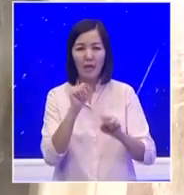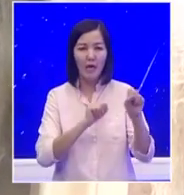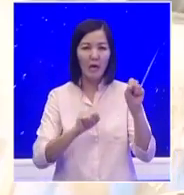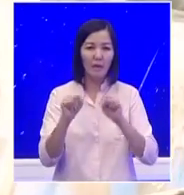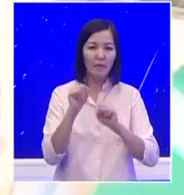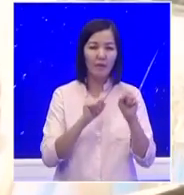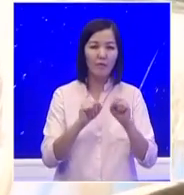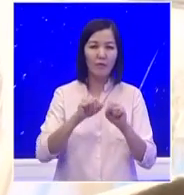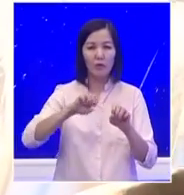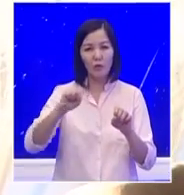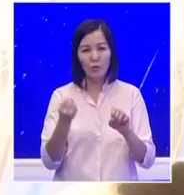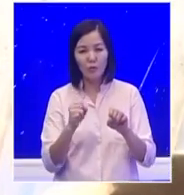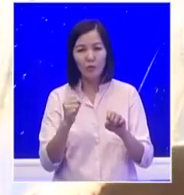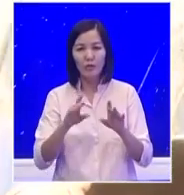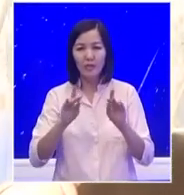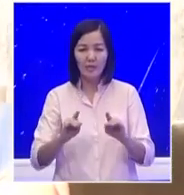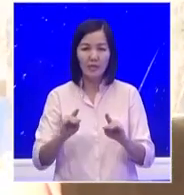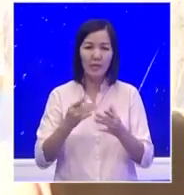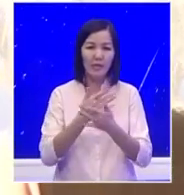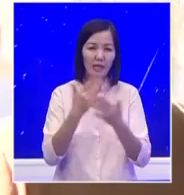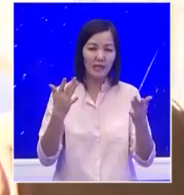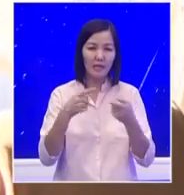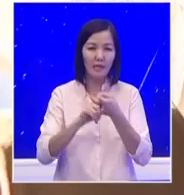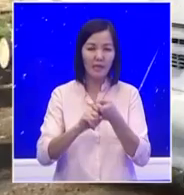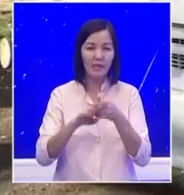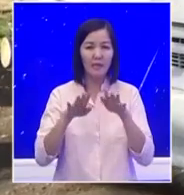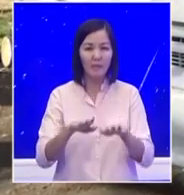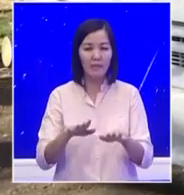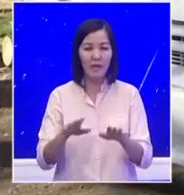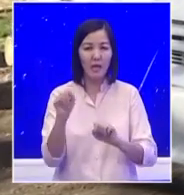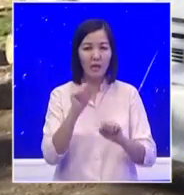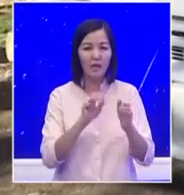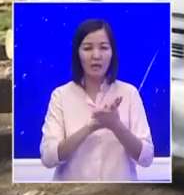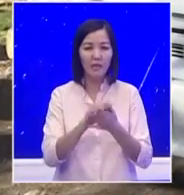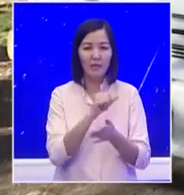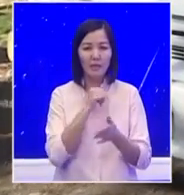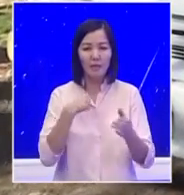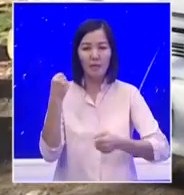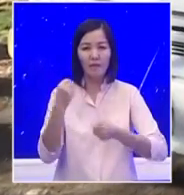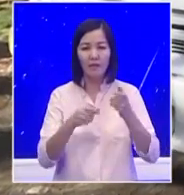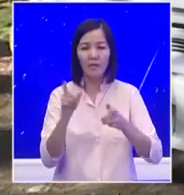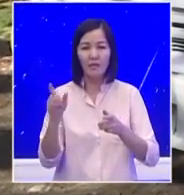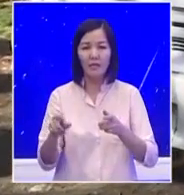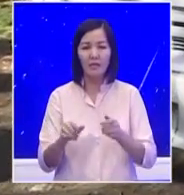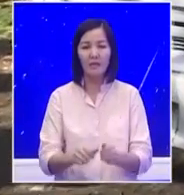подвергаются дверные ручки, сиденья, поручни и другие контактные места. Такую работу проводят сами водители маршрутов на конечных